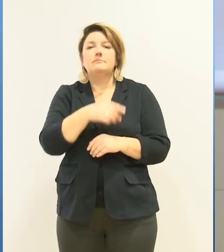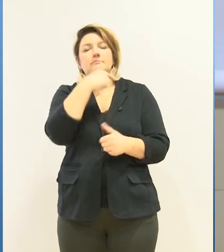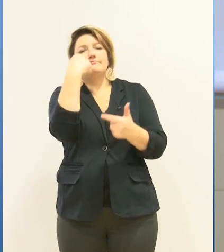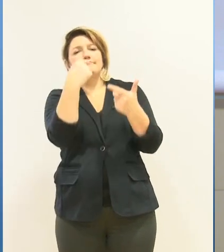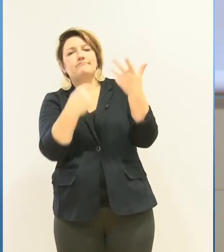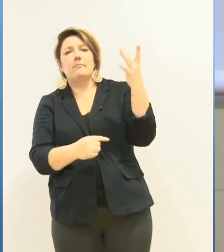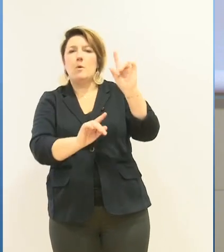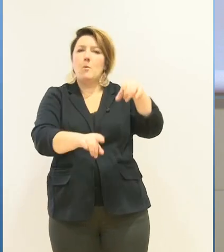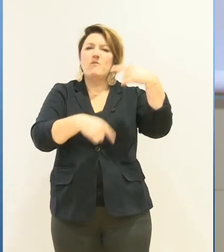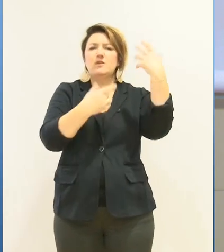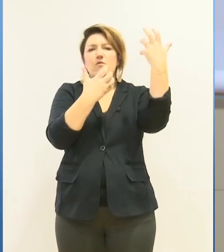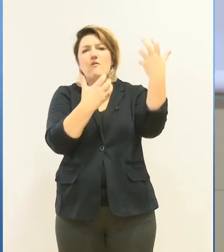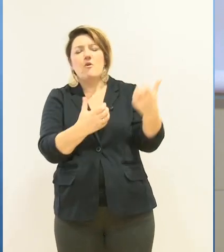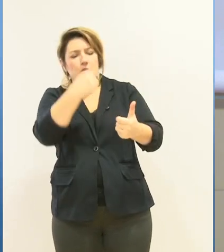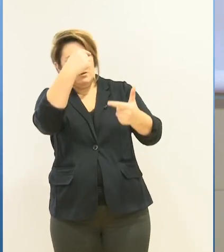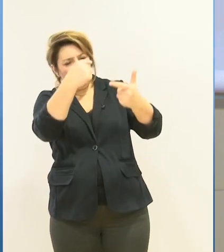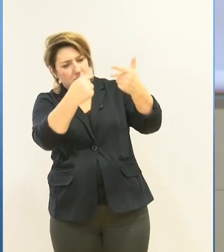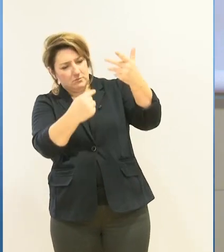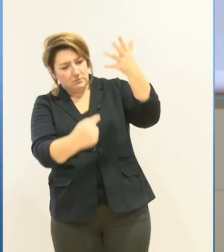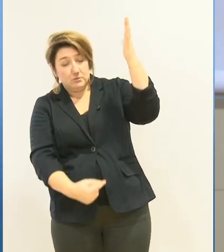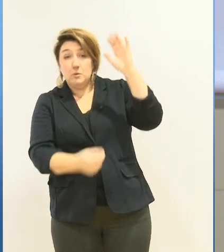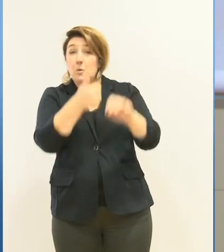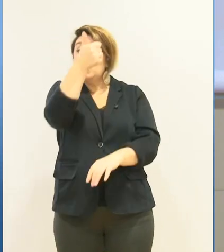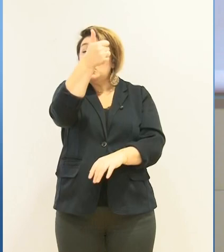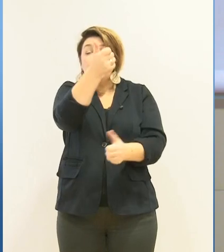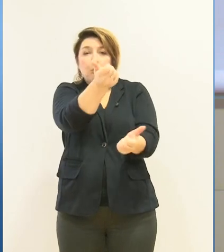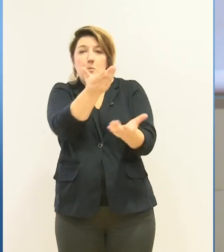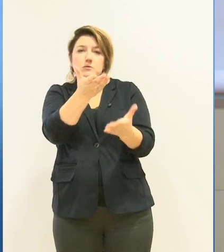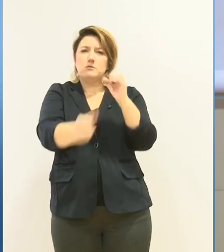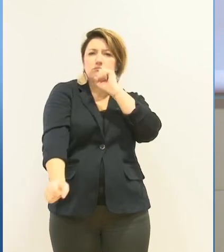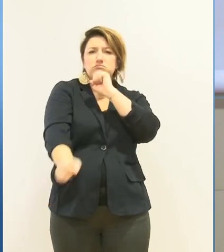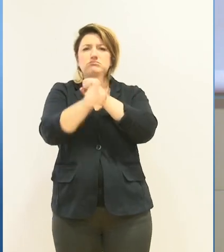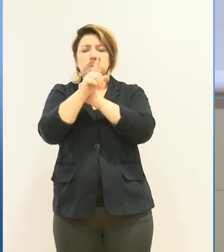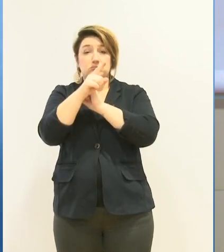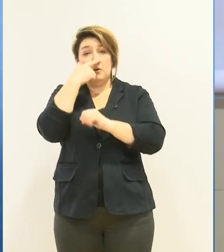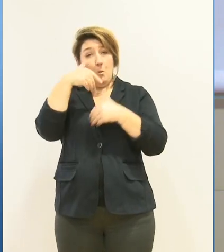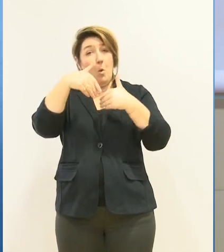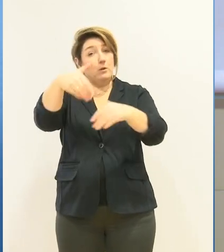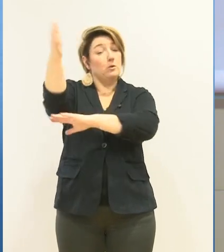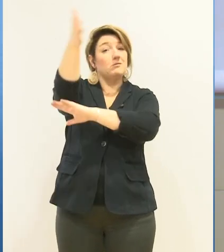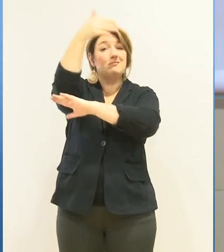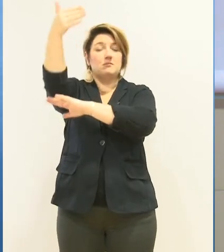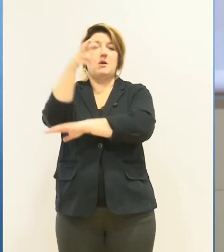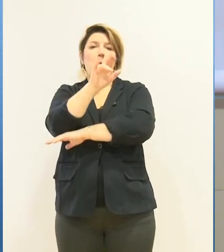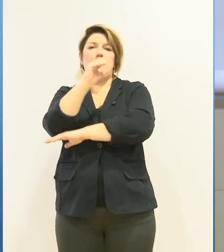revendications une proposition l'emportent et continué d'être portée le référendum d'initiative citoyenne